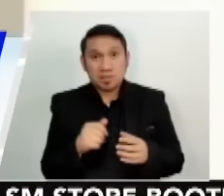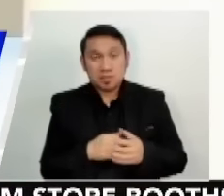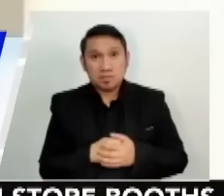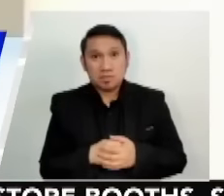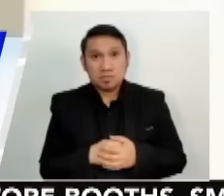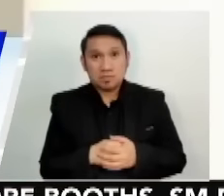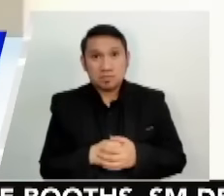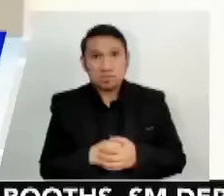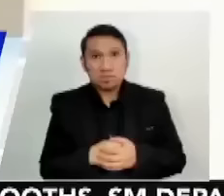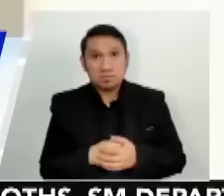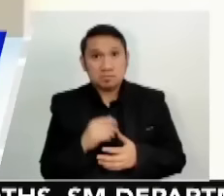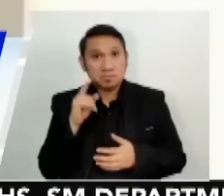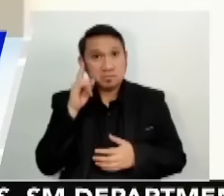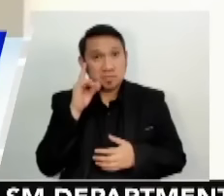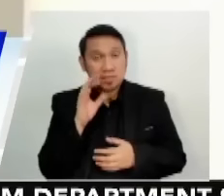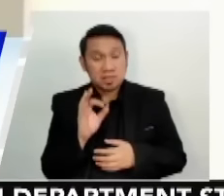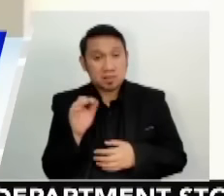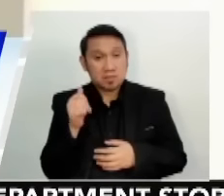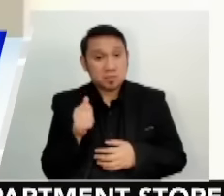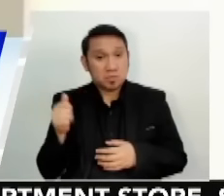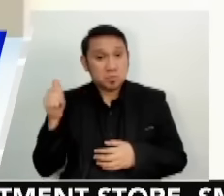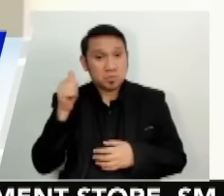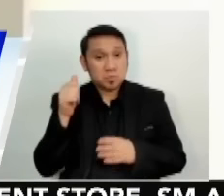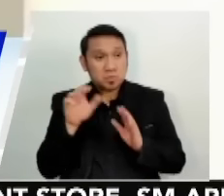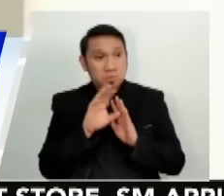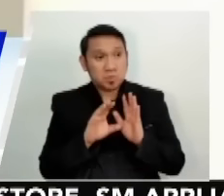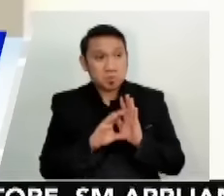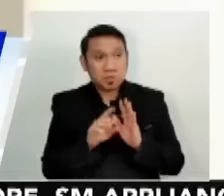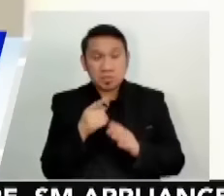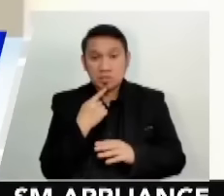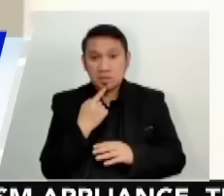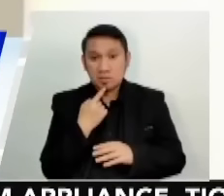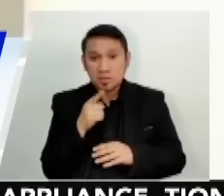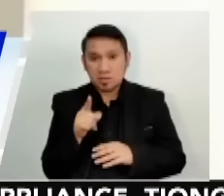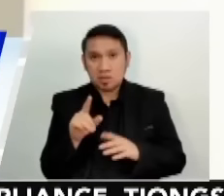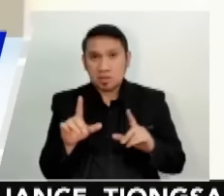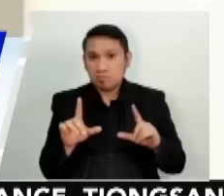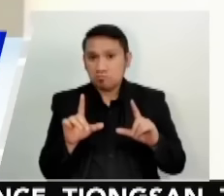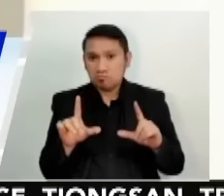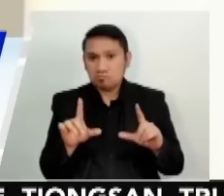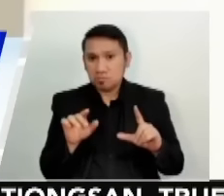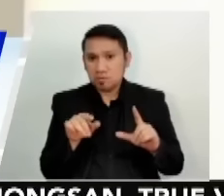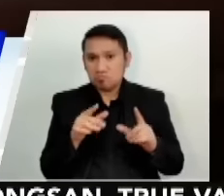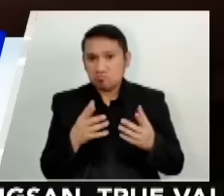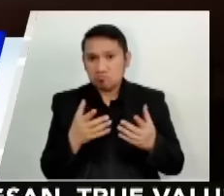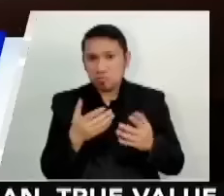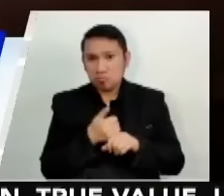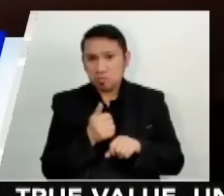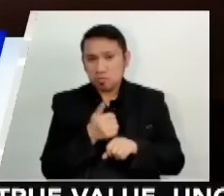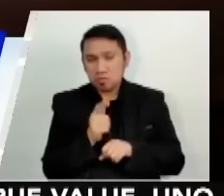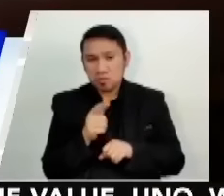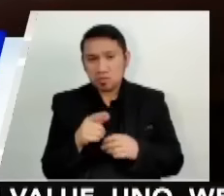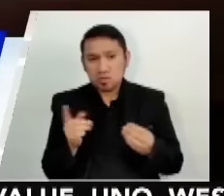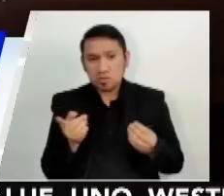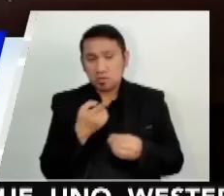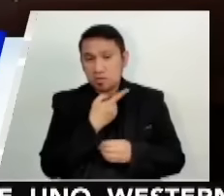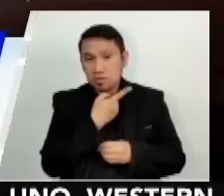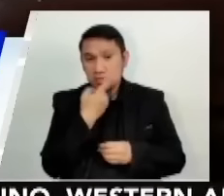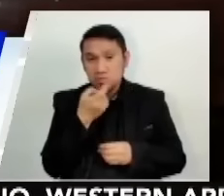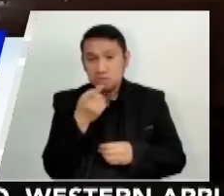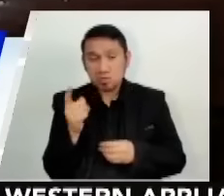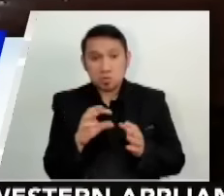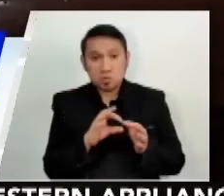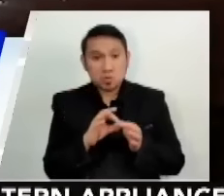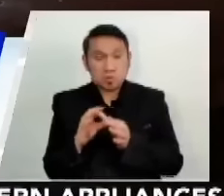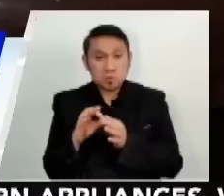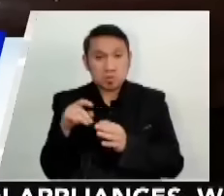Sa desisyon ng Korte Suprema, sinabi nitong ang paratang ni Badoy na na-dismiss ang kaso dahil sa di umano'y kaugnayan ng